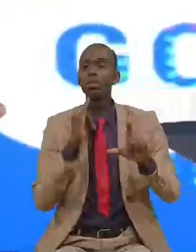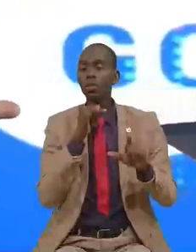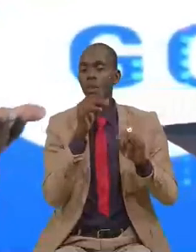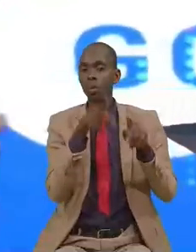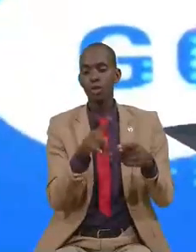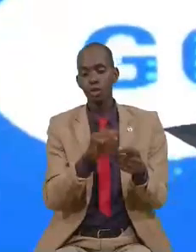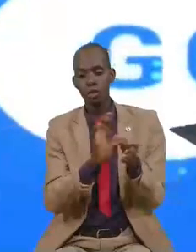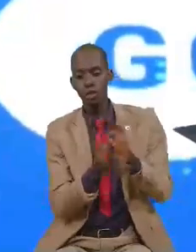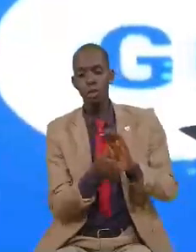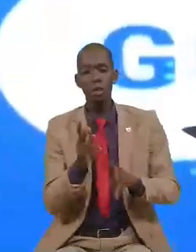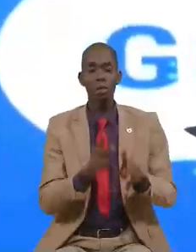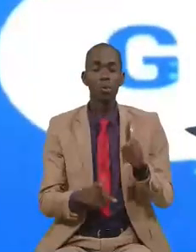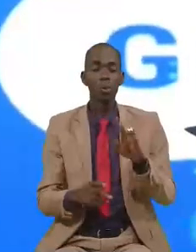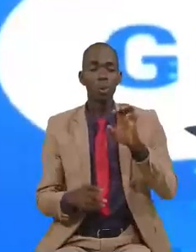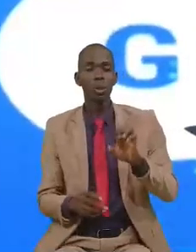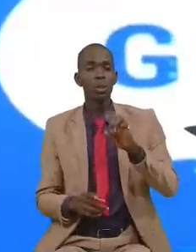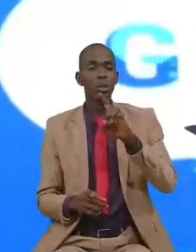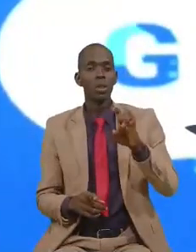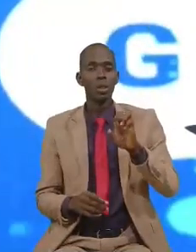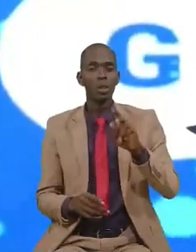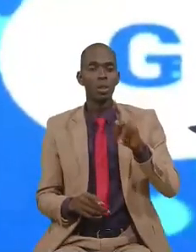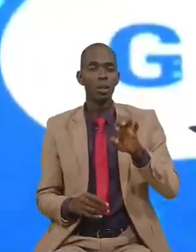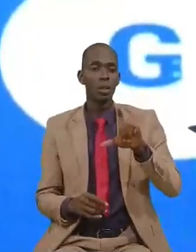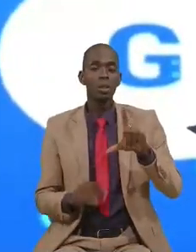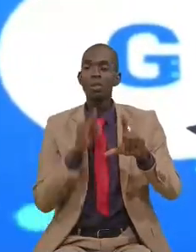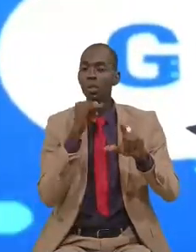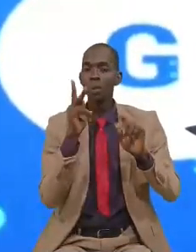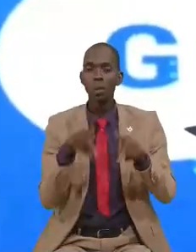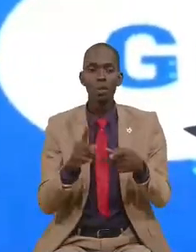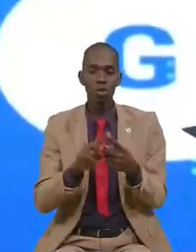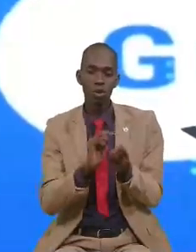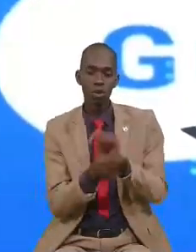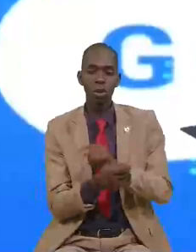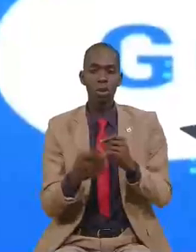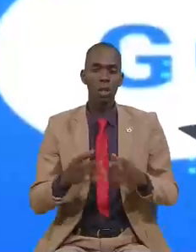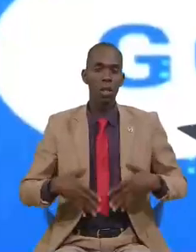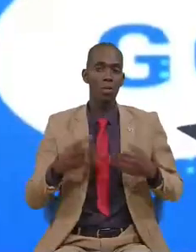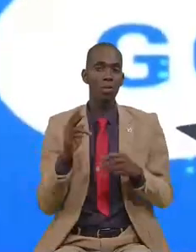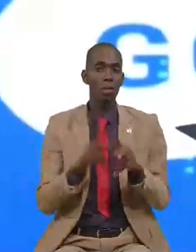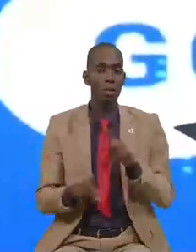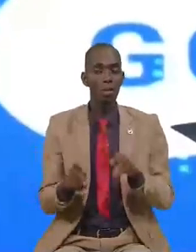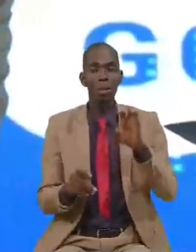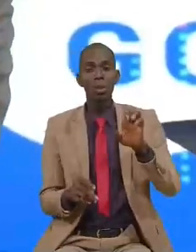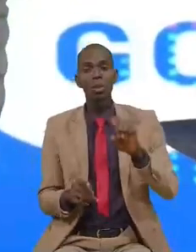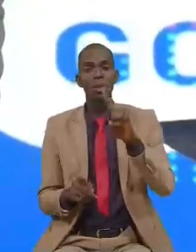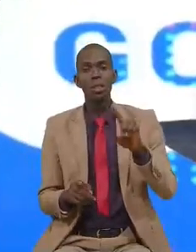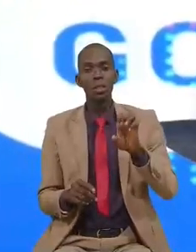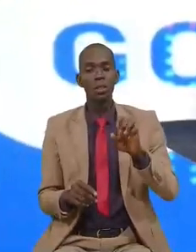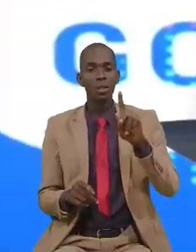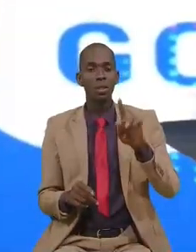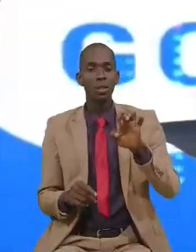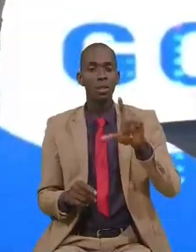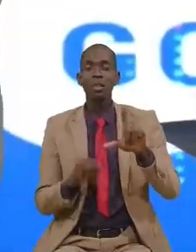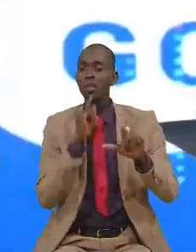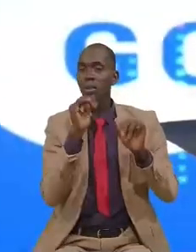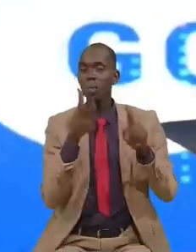Ézéchiel n'est pas celui qui va transformer la vie des gens. Ézéchiel n'est pas celui qui va guérir les gens. Ézéchiel